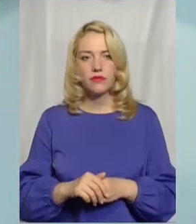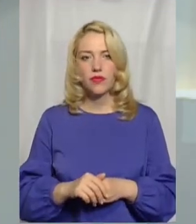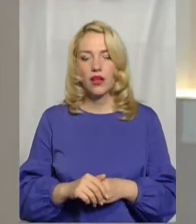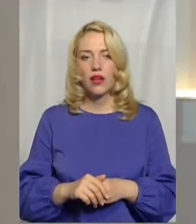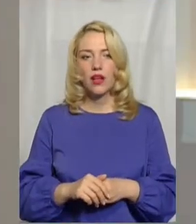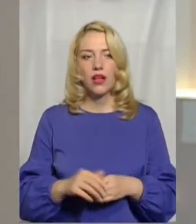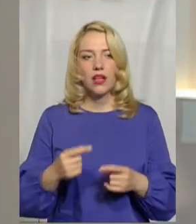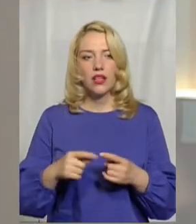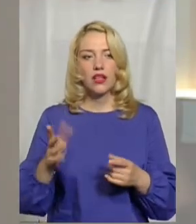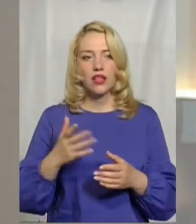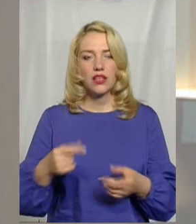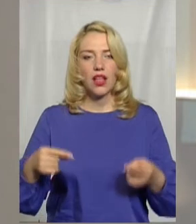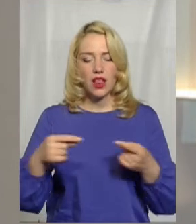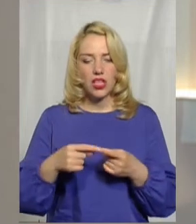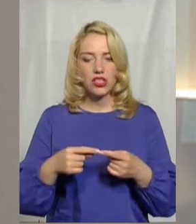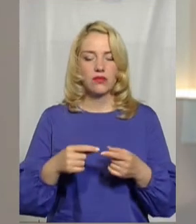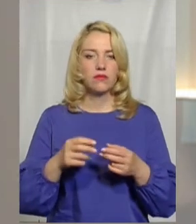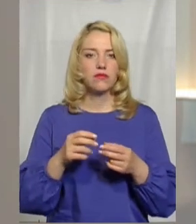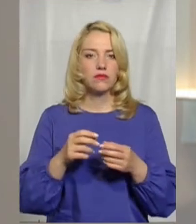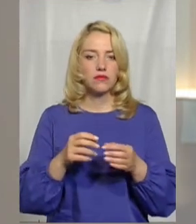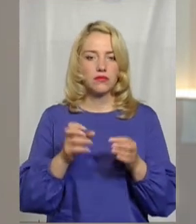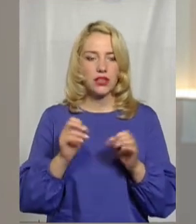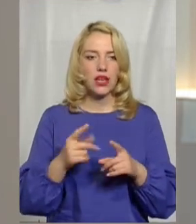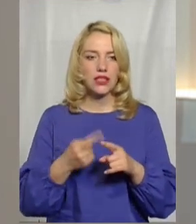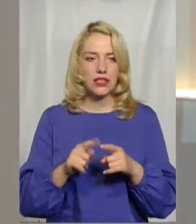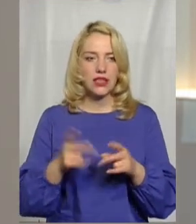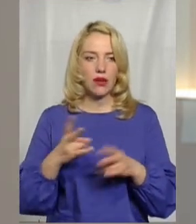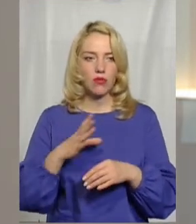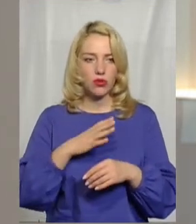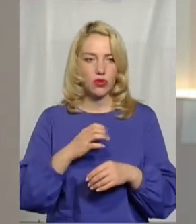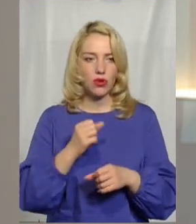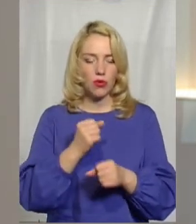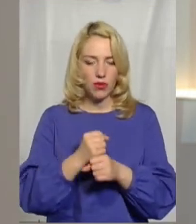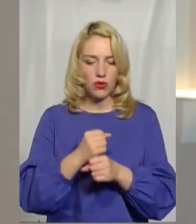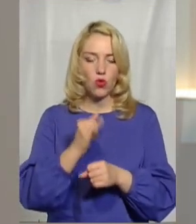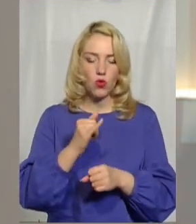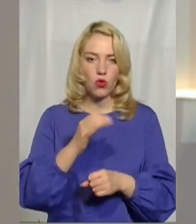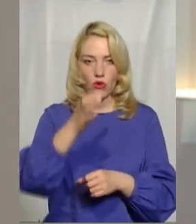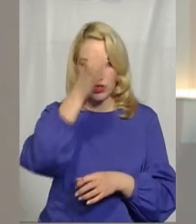складу. Таким же належним чином, як це було зроблено в інших галузях в освіті, медицині.